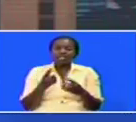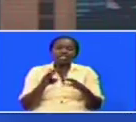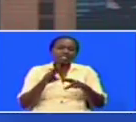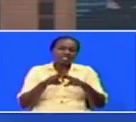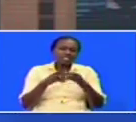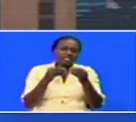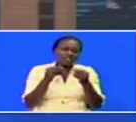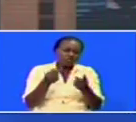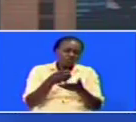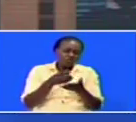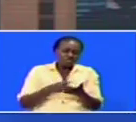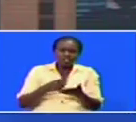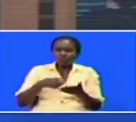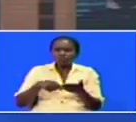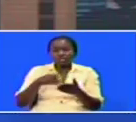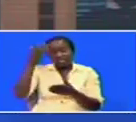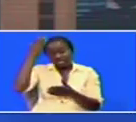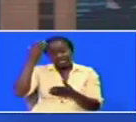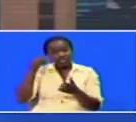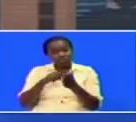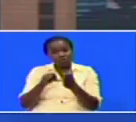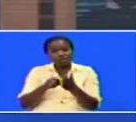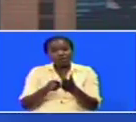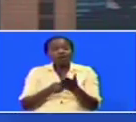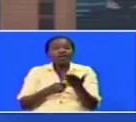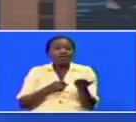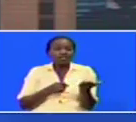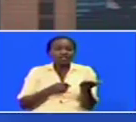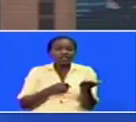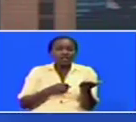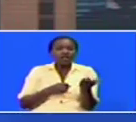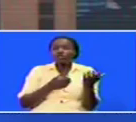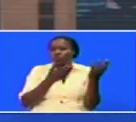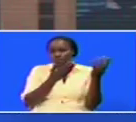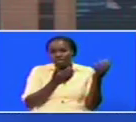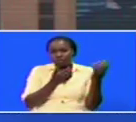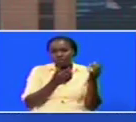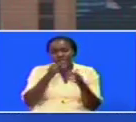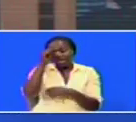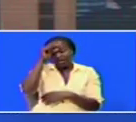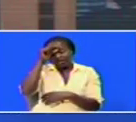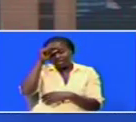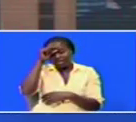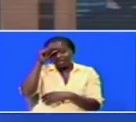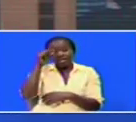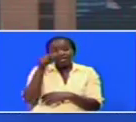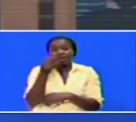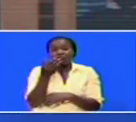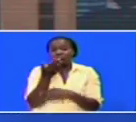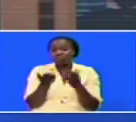yale maneno ambayo wauguzi waliweza kuleta. So tunatarajia kuwa serikali itaweza